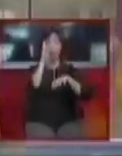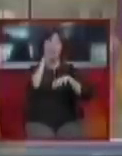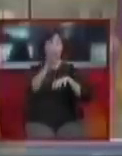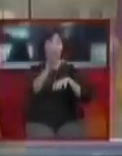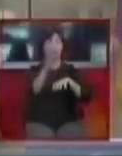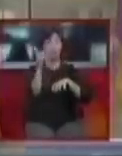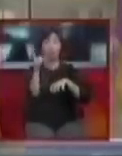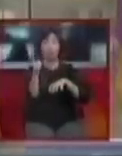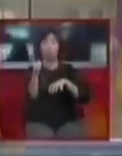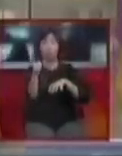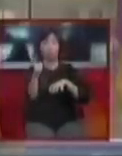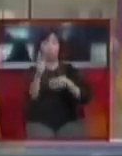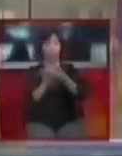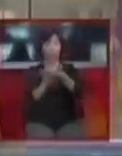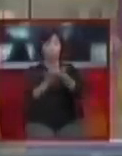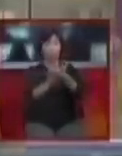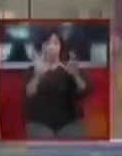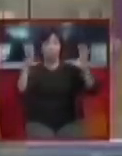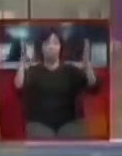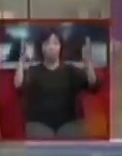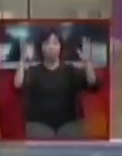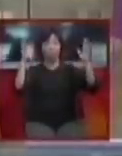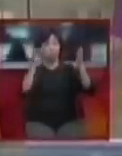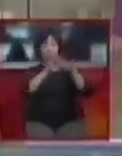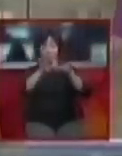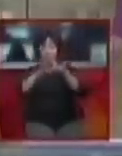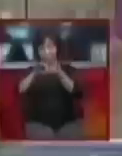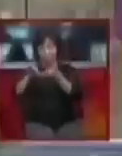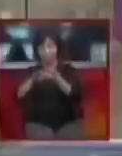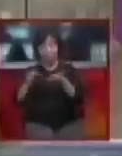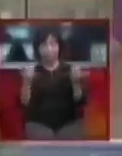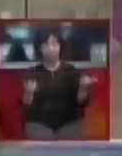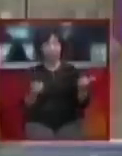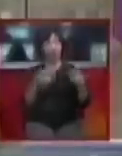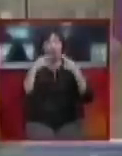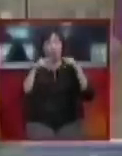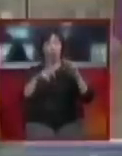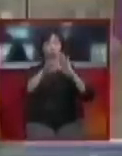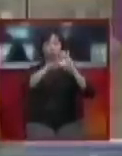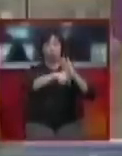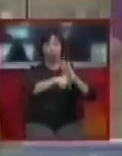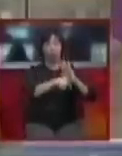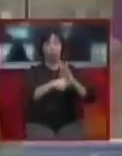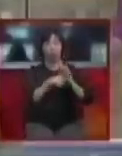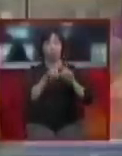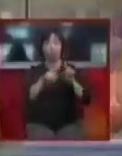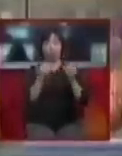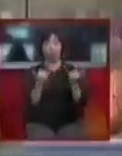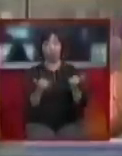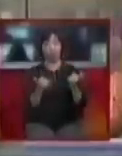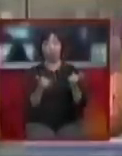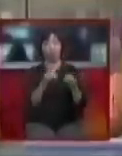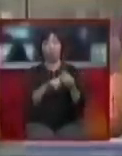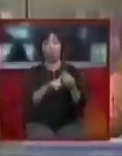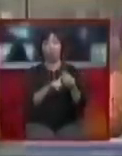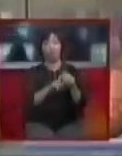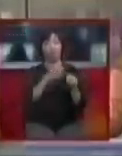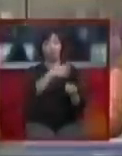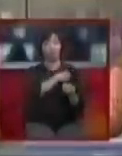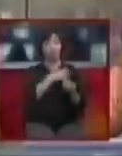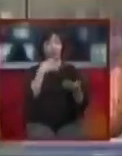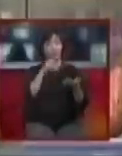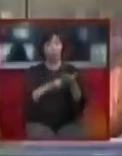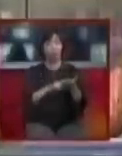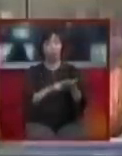sa pinakamahaba sa kasaysayan ng SONA. Ibibigay po namin ang latest dyan maya-maya lang. Samantala, dito muna tayo sa